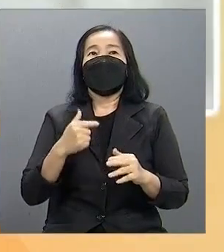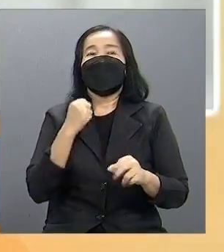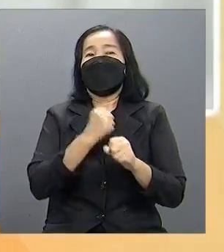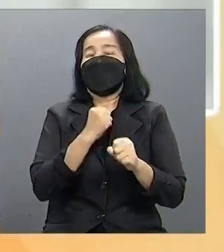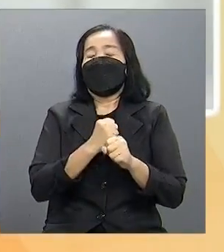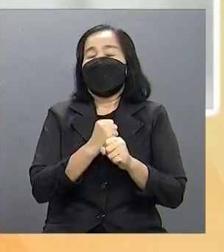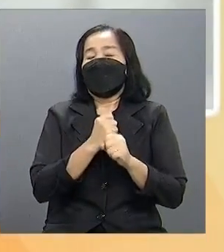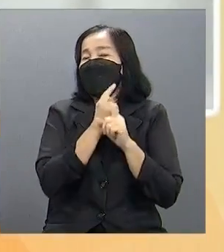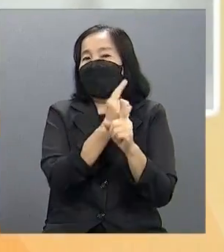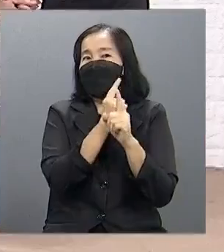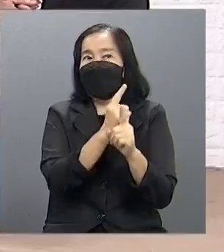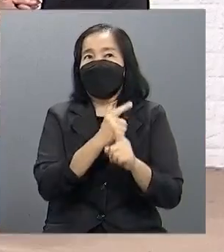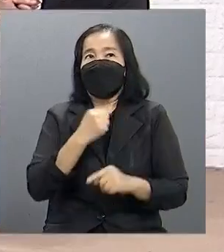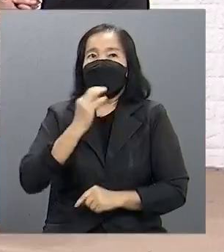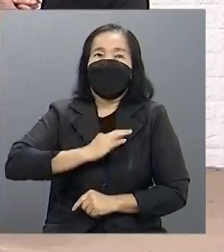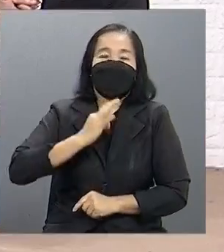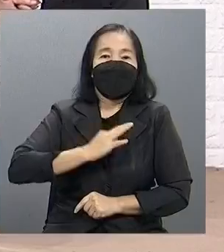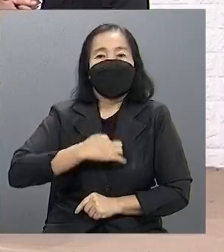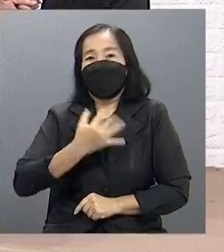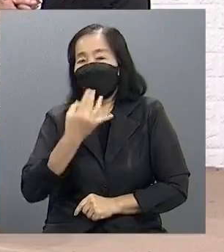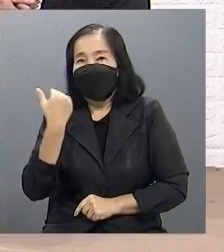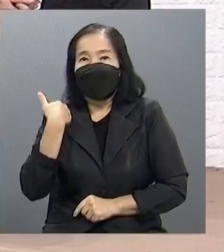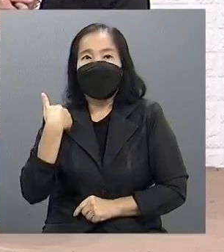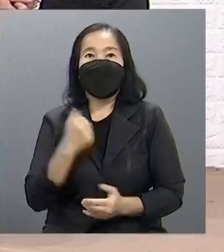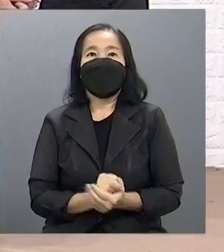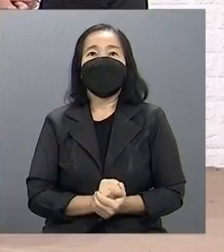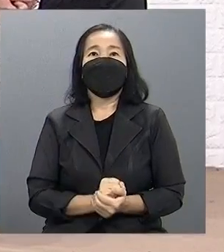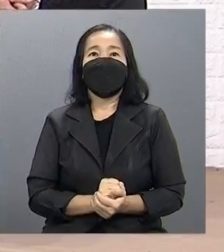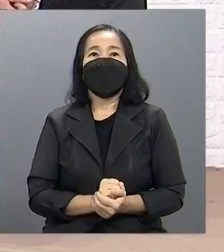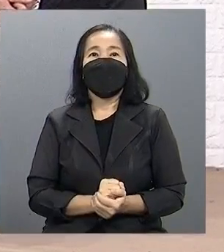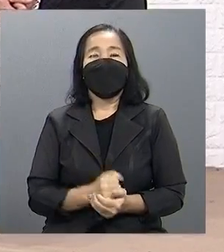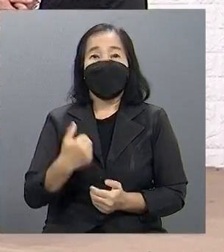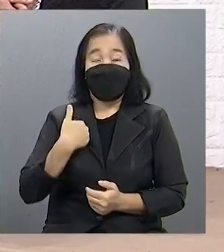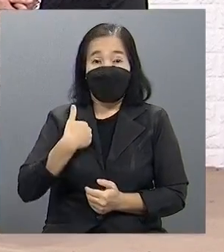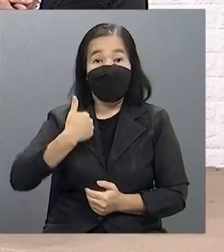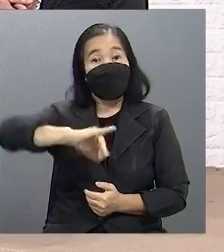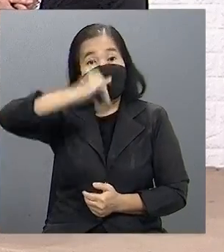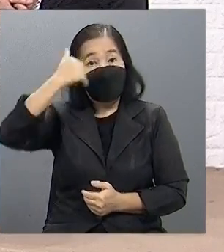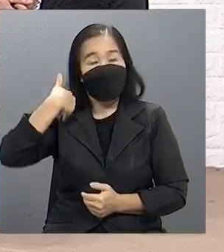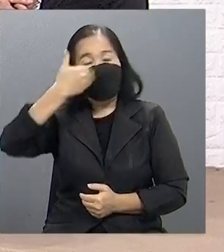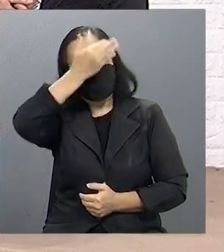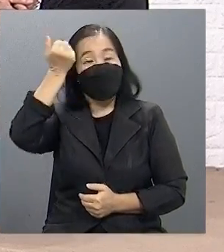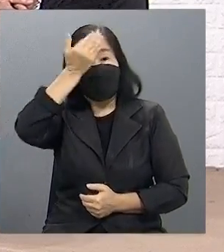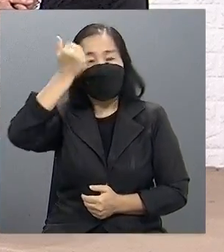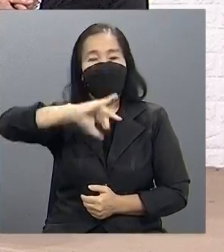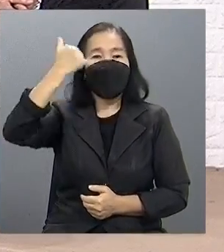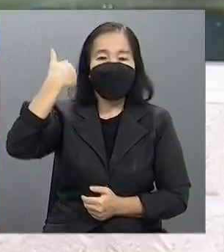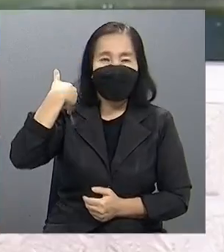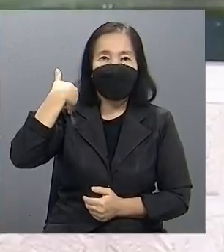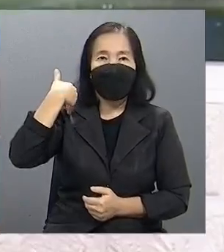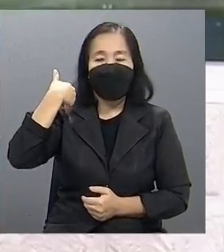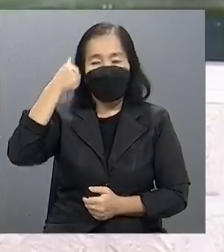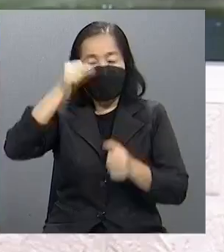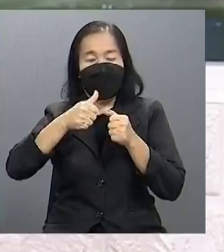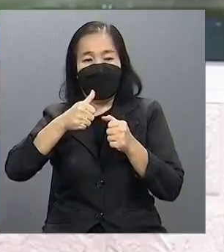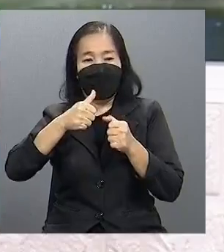ย่างนี้อันนี้รู้สึกอย่างนี้อันนี้คืออัลไซเมอร์เนี่ยบางวันมันก็ดีนะคะในที่เราเล่นไปนะบางวันมันก็จะจำได้แต่อยู่ๆมันก็จ